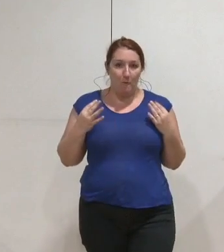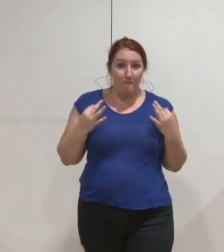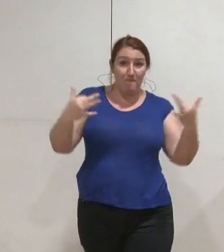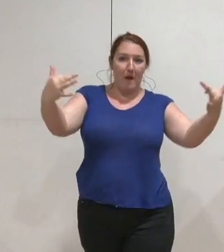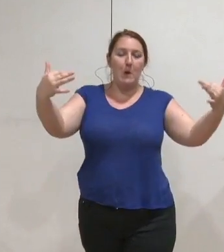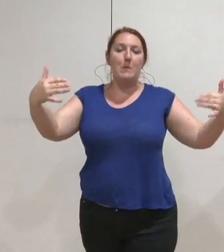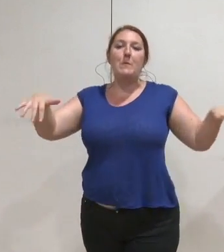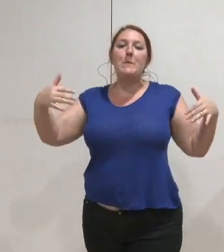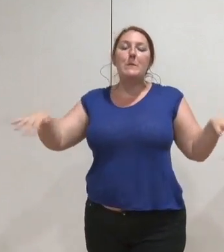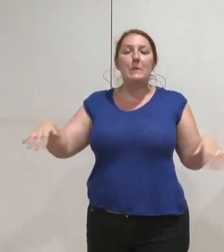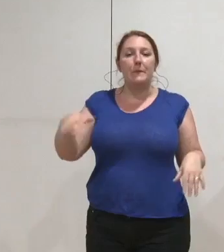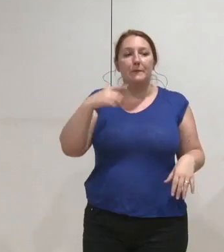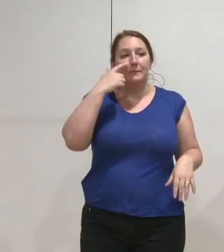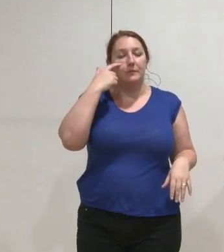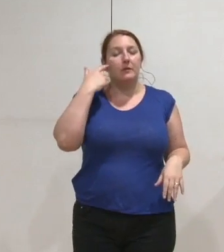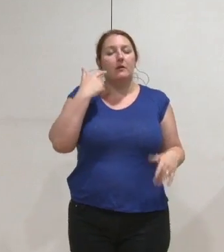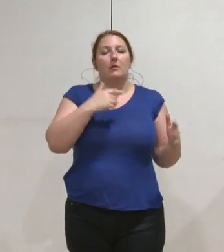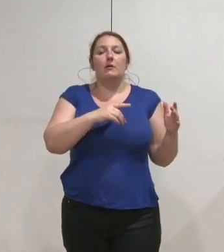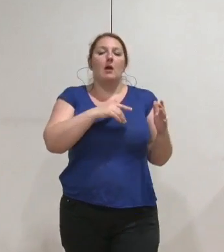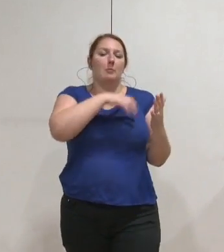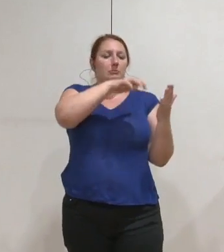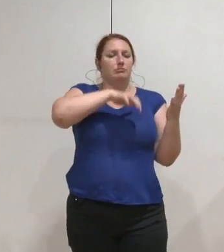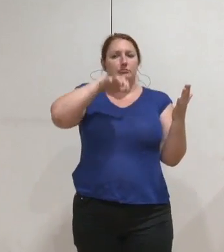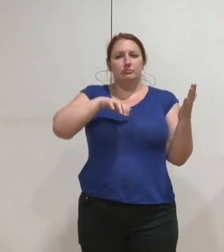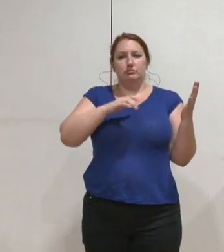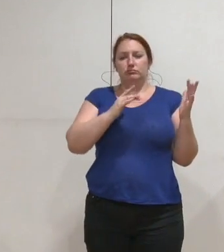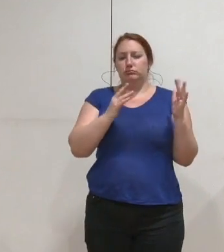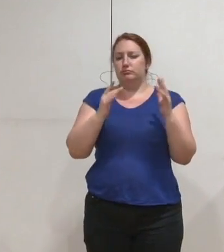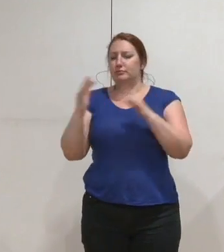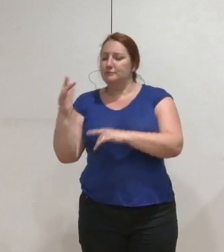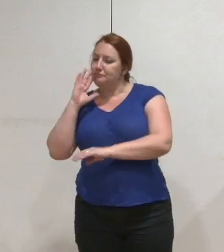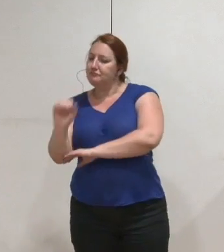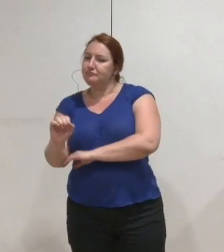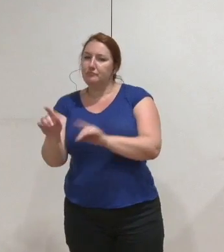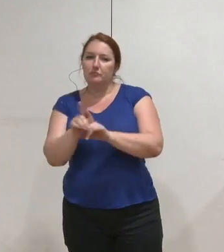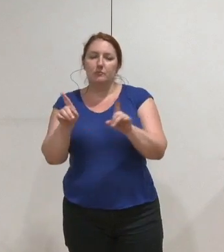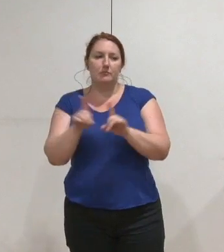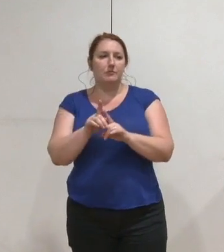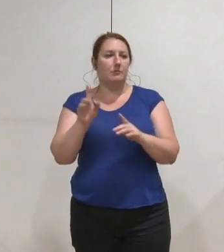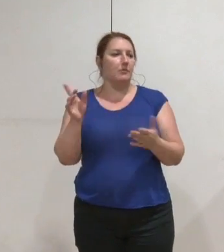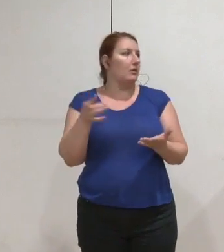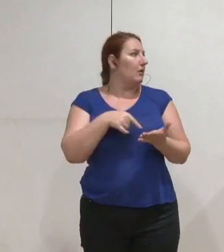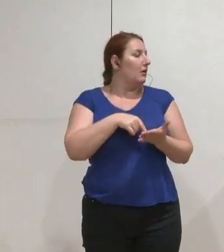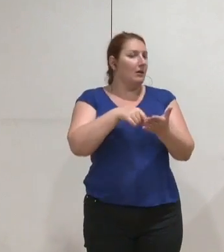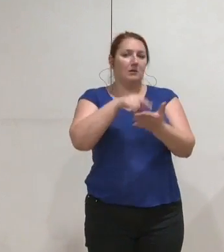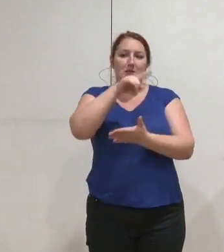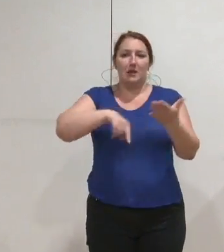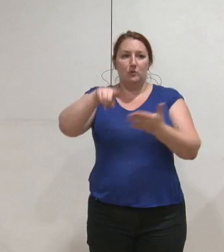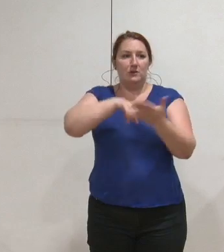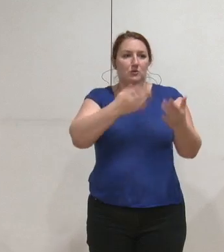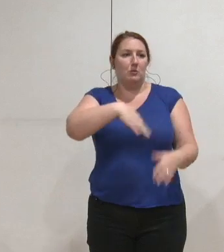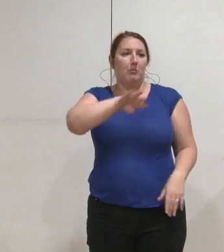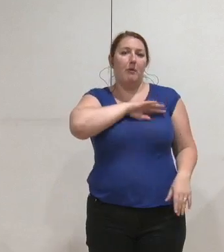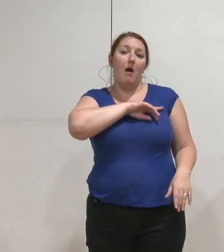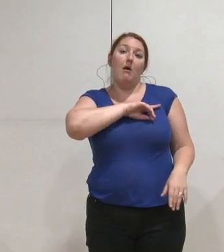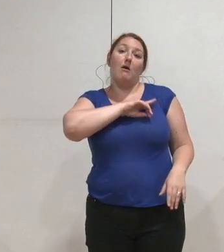serré alors un peu plus tard un peu plus loin on nous parle aussi d'une annulation de créance pour non paiement de facture d'eau ça